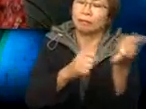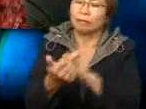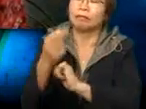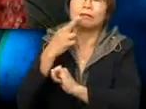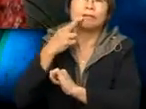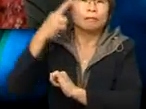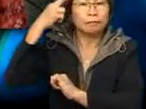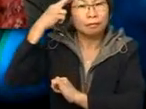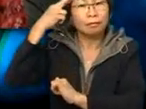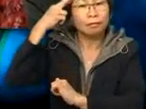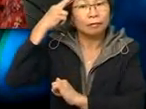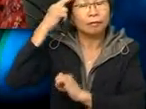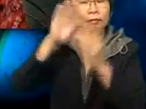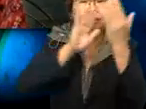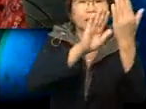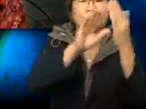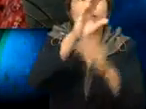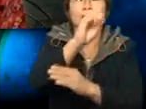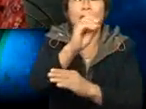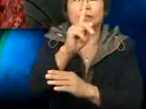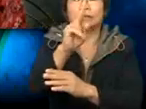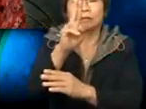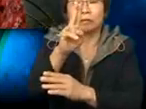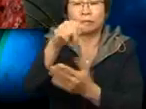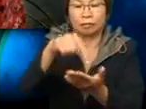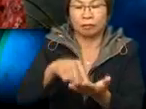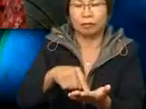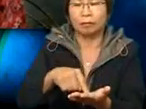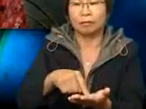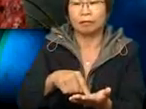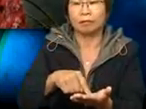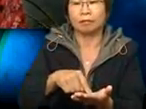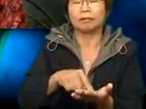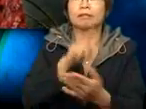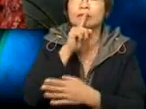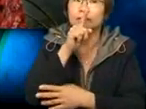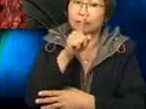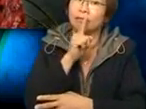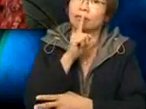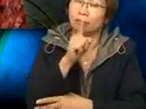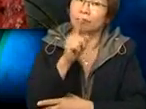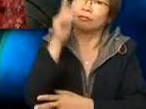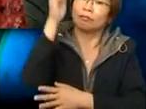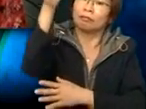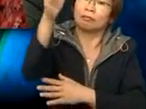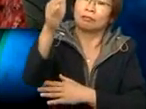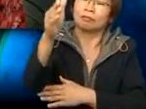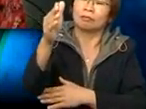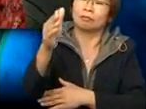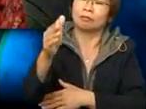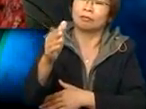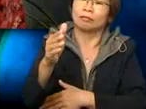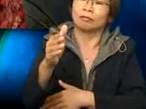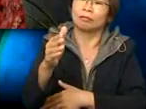remaja terhadap golongan istimewa ini, pastinya akan menyelahkan